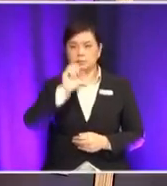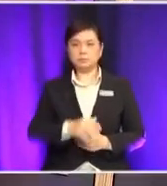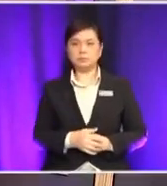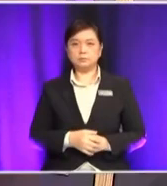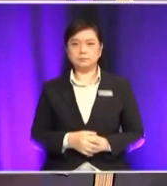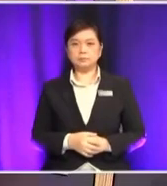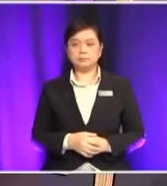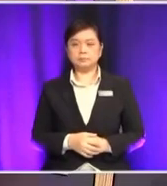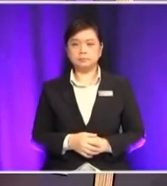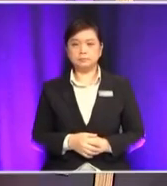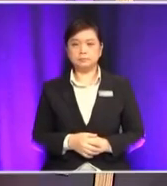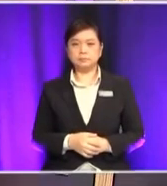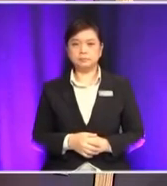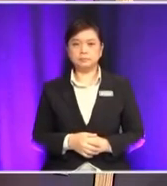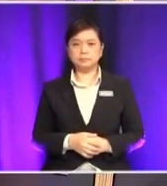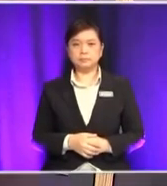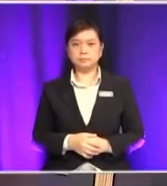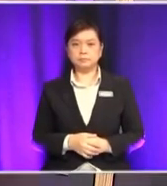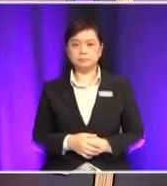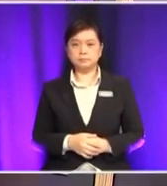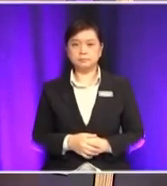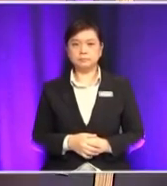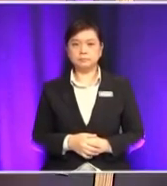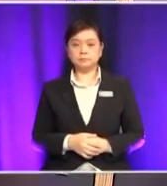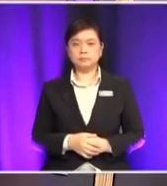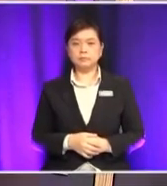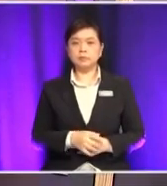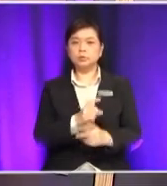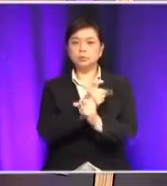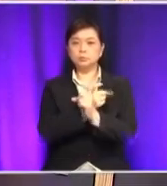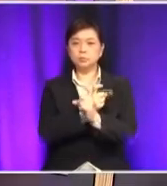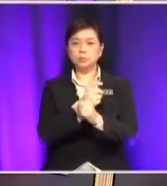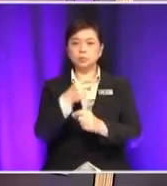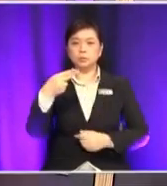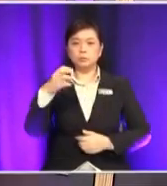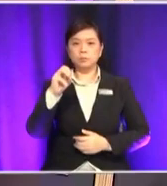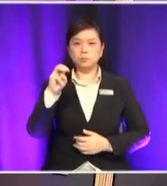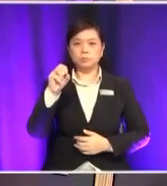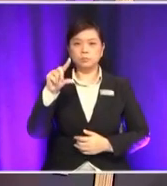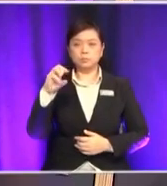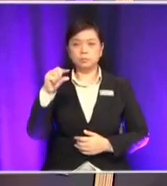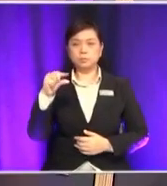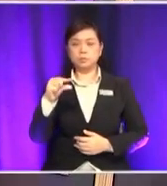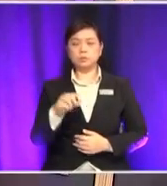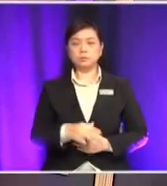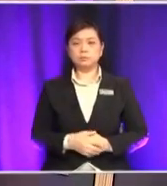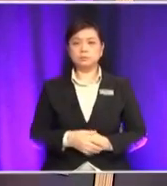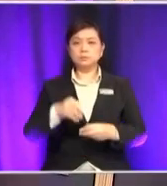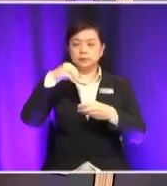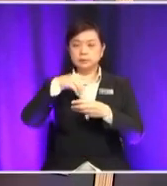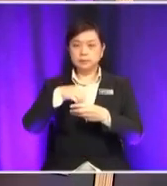dia akan menjadi sangat mudah eh oke so Kromosom homolog tersusun Oke ini adalah metafase dalam